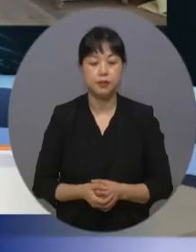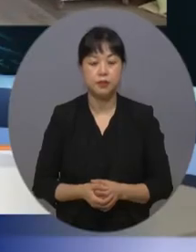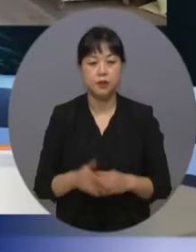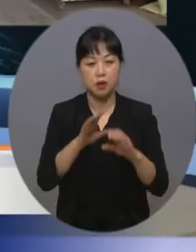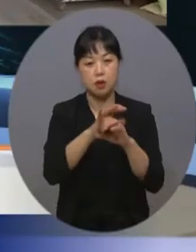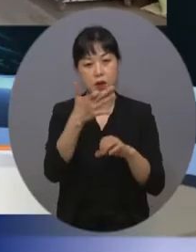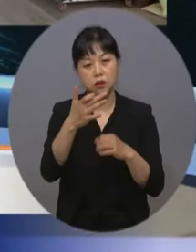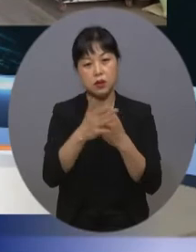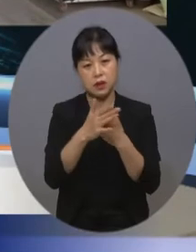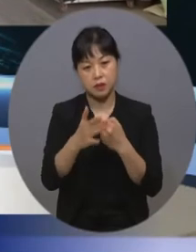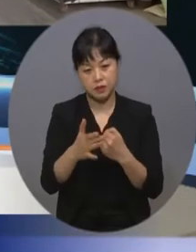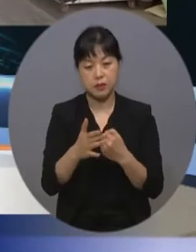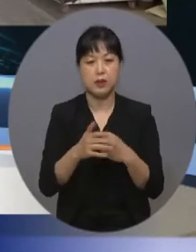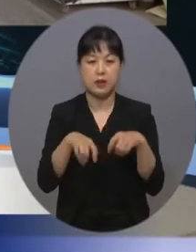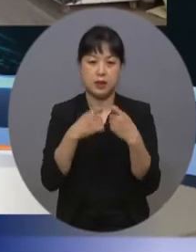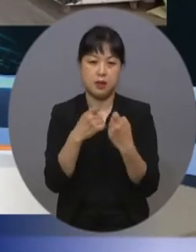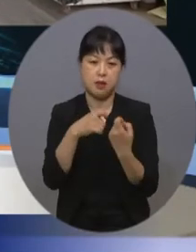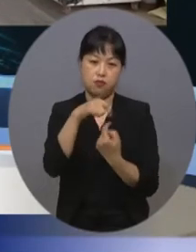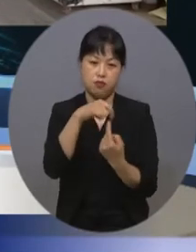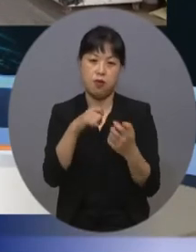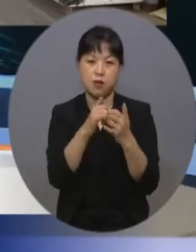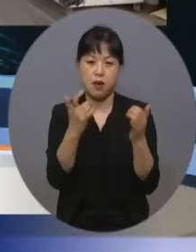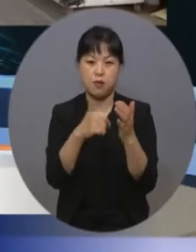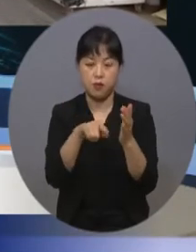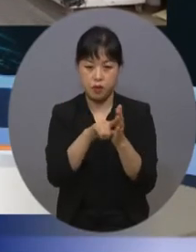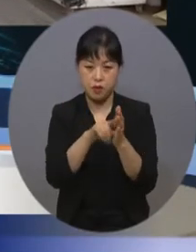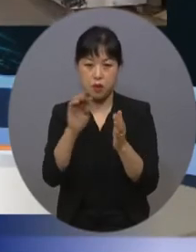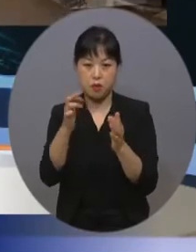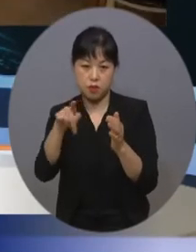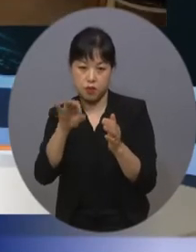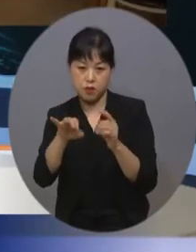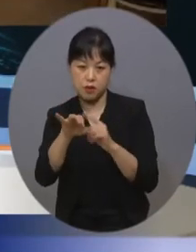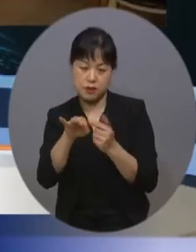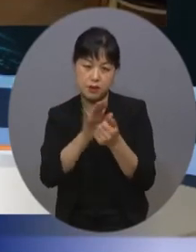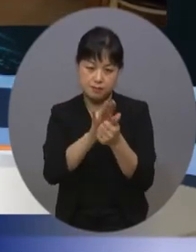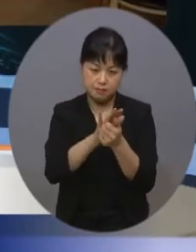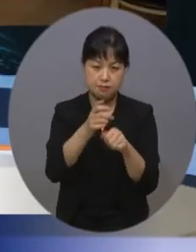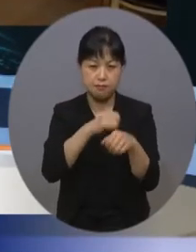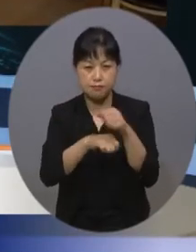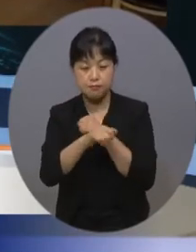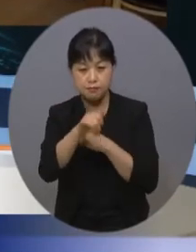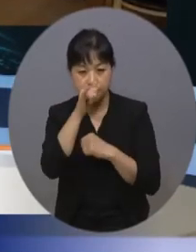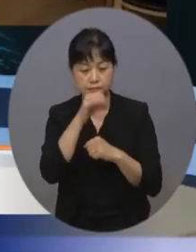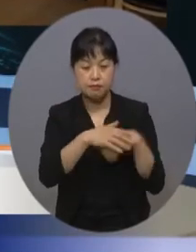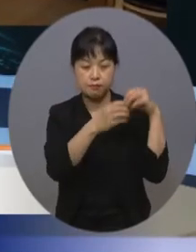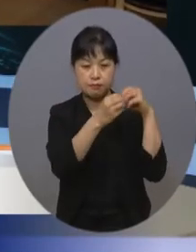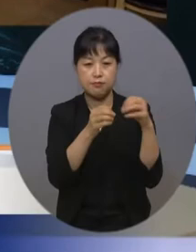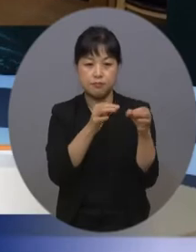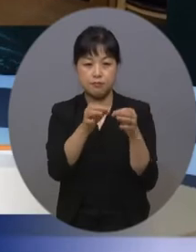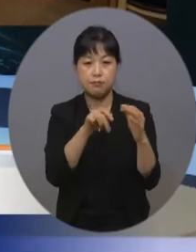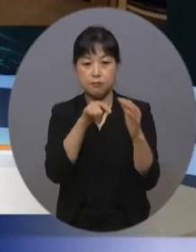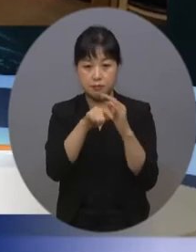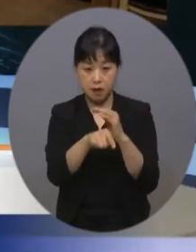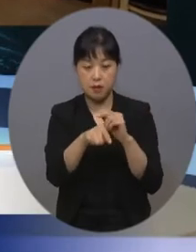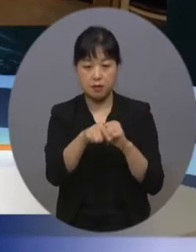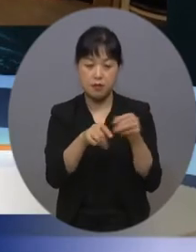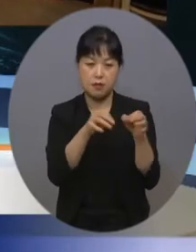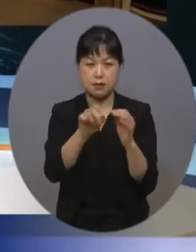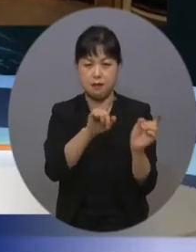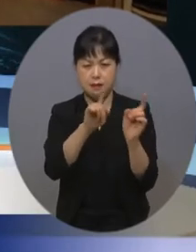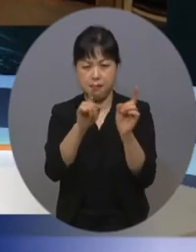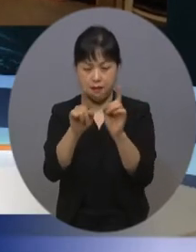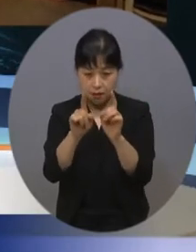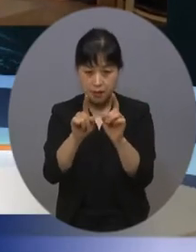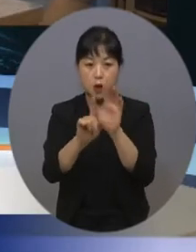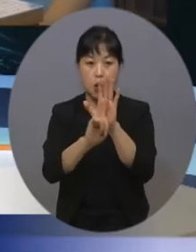코로나19로 힘든 소상공인을 위해 보령시가 발벗고 나섰습니다. 특히 재래시장을 찾아 시장 살리기 프로그램을